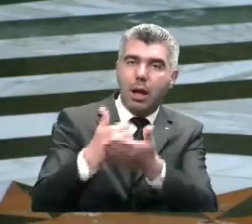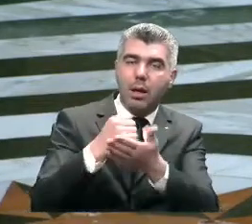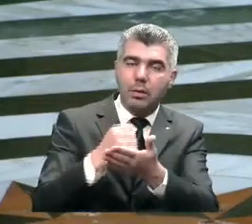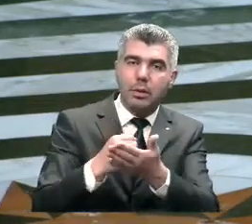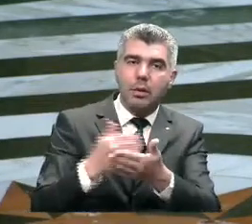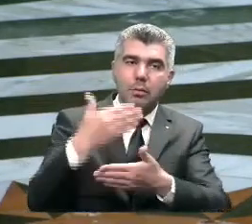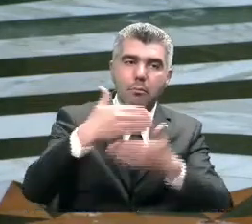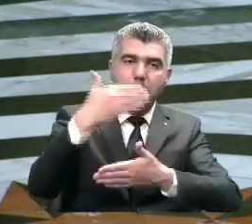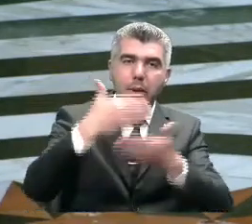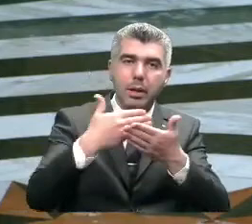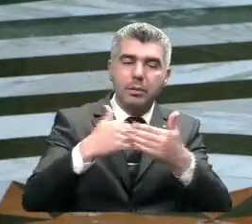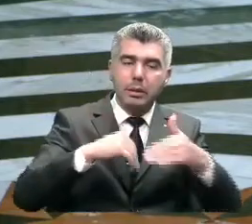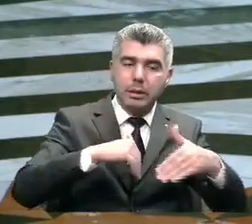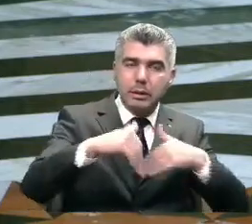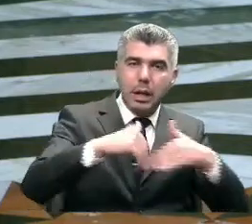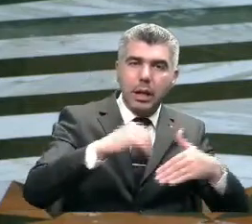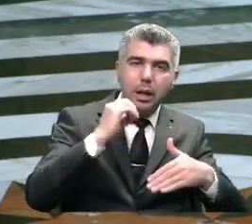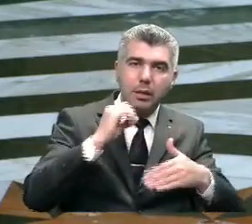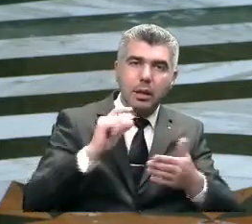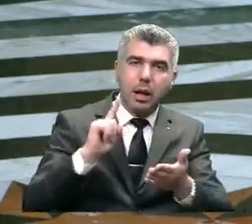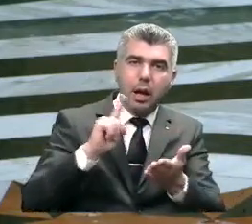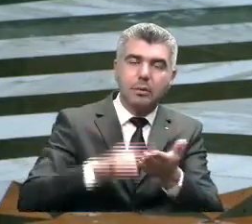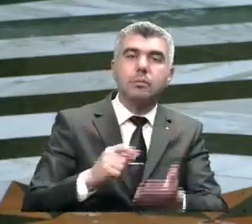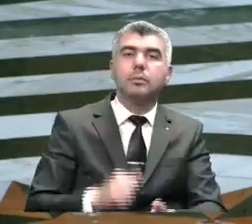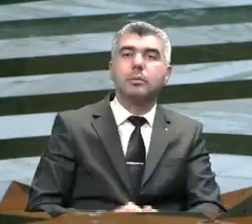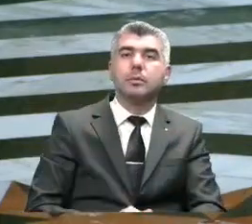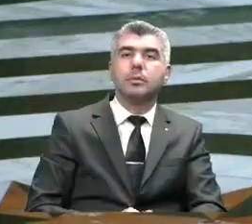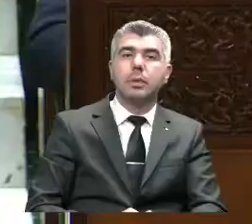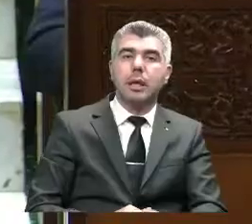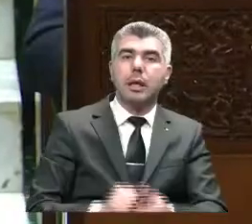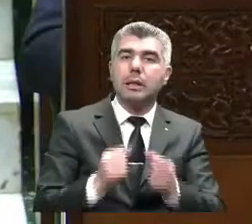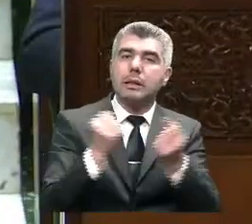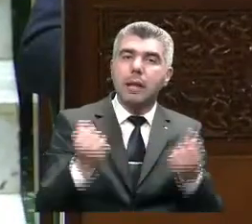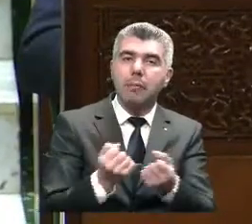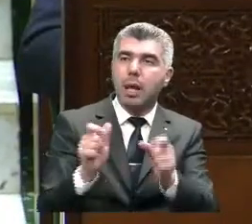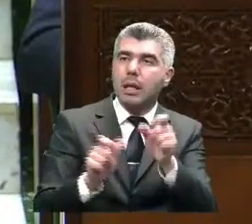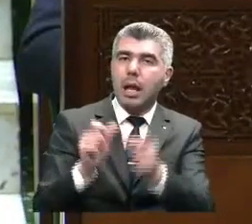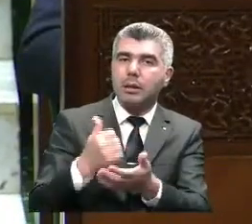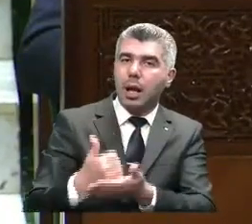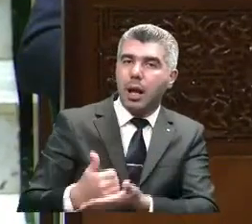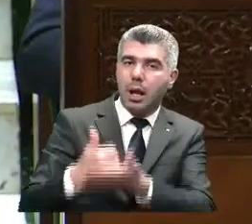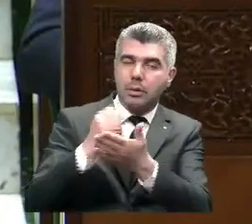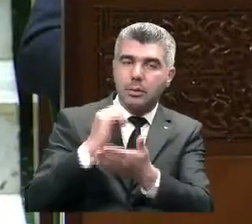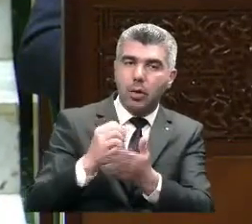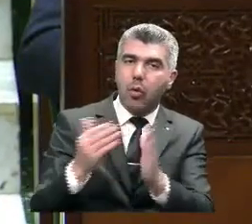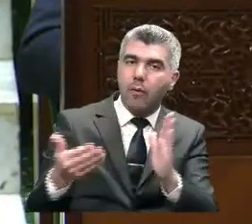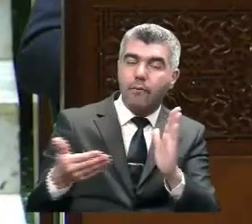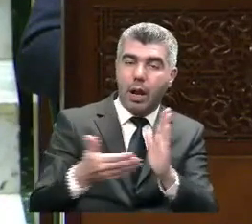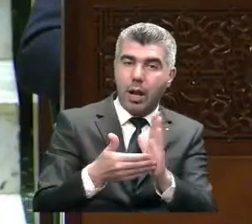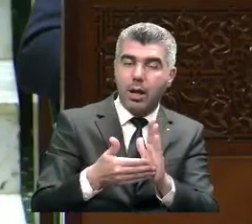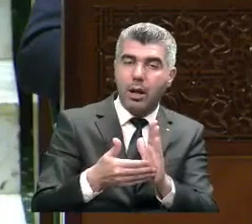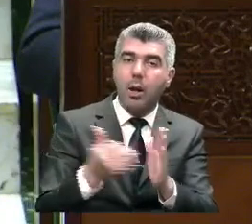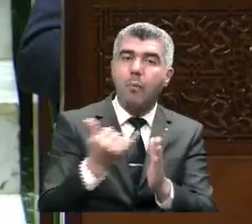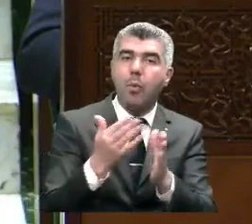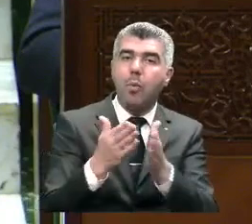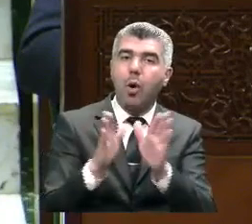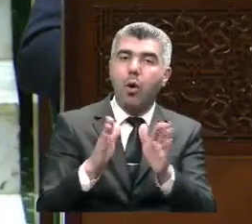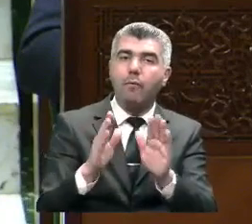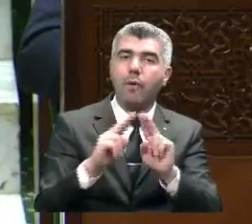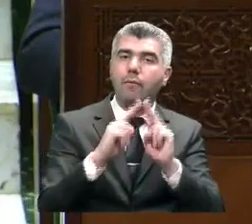البنية التحتية من أجل نمو مستدام، وتنمية الرأس المال البشري، والأخير هو الانفتاح على